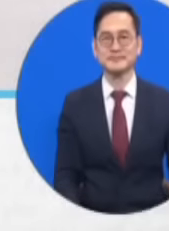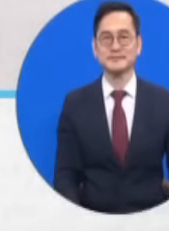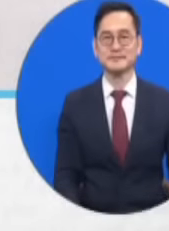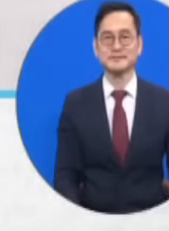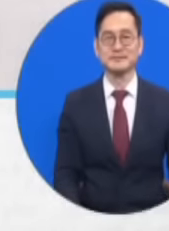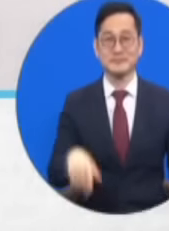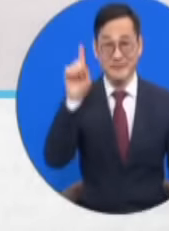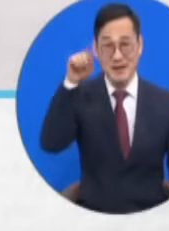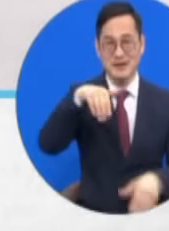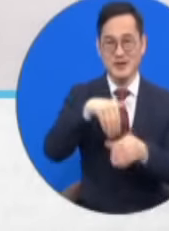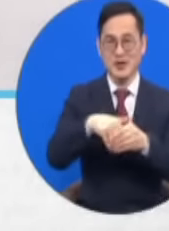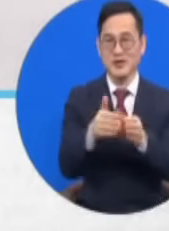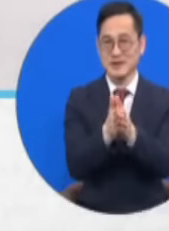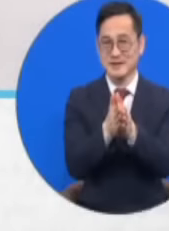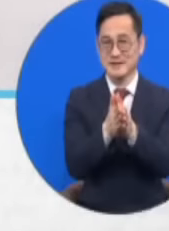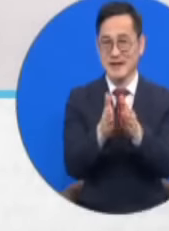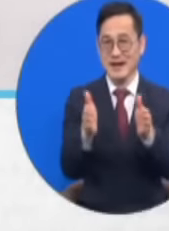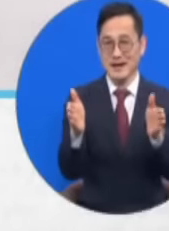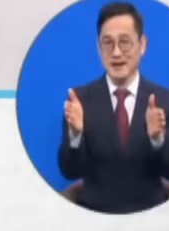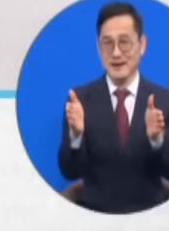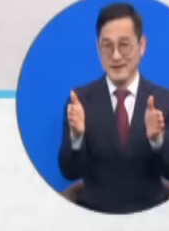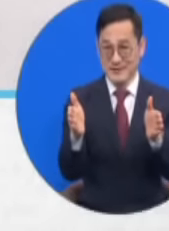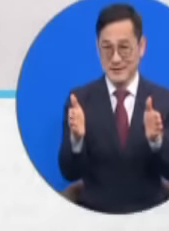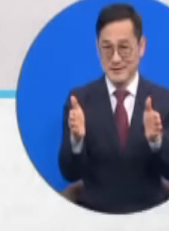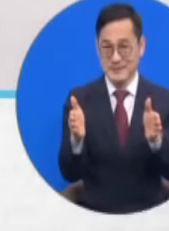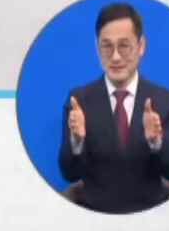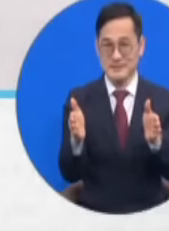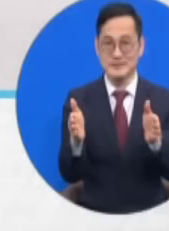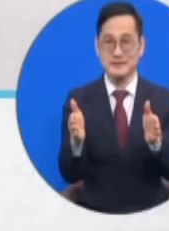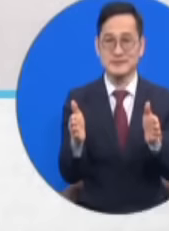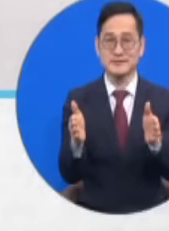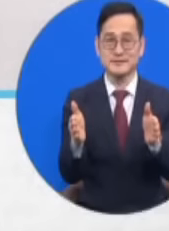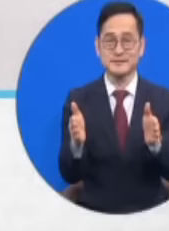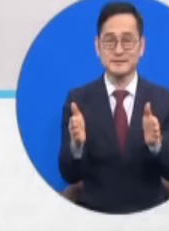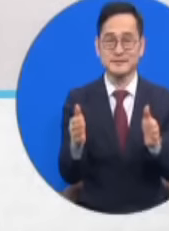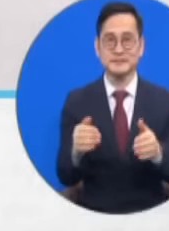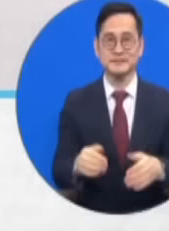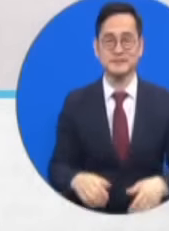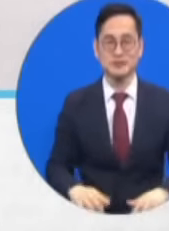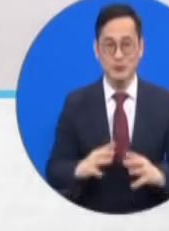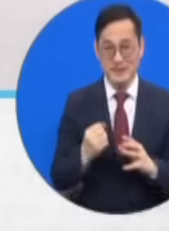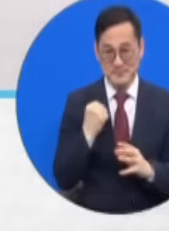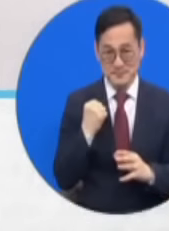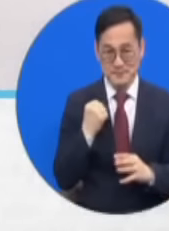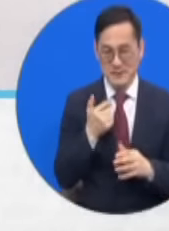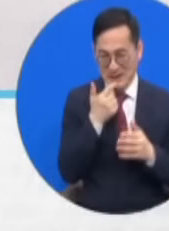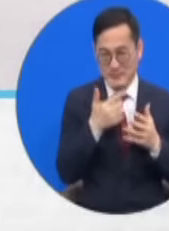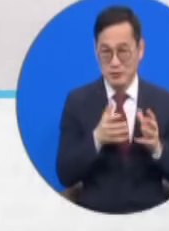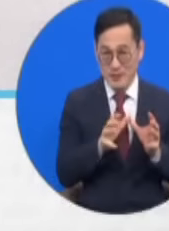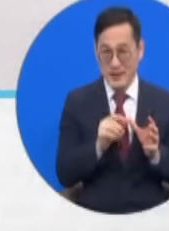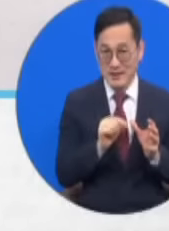투표가 시작이 되잖아요. 이제 투표 전까지 어떤 국민의힘이랄지 민주당 입장에서 보면